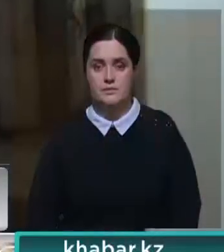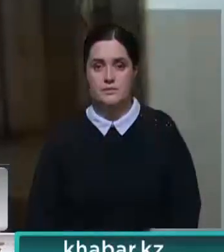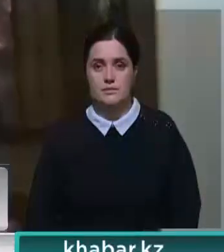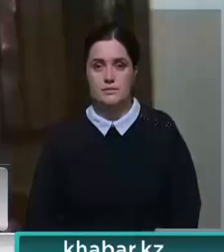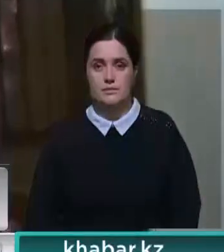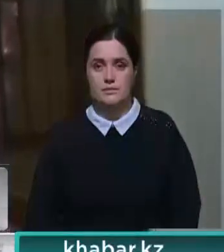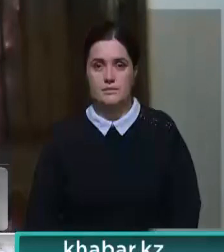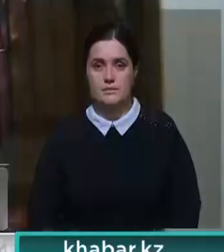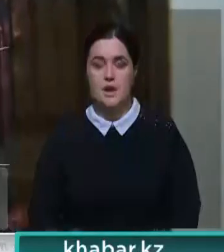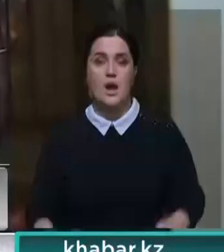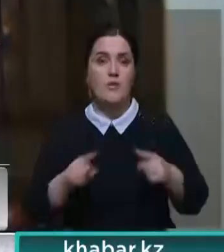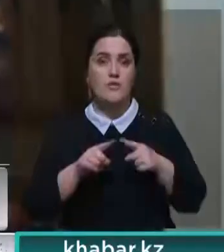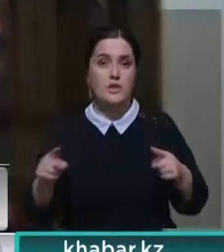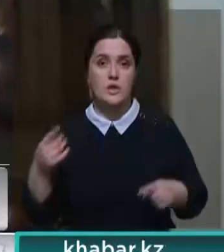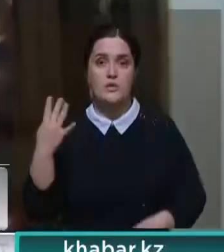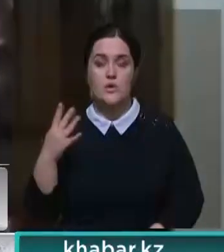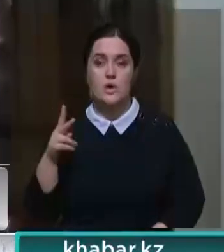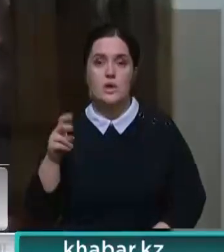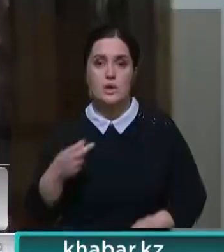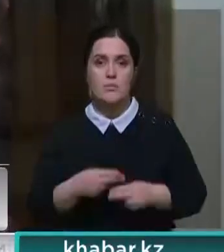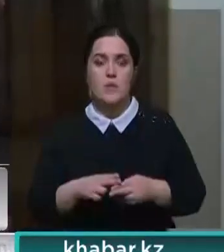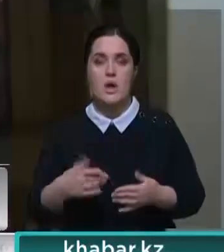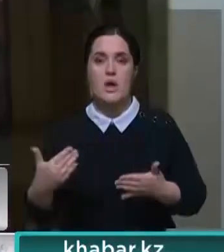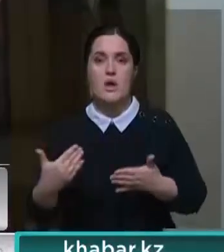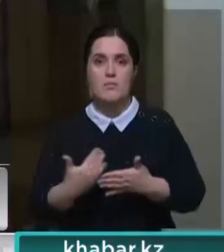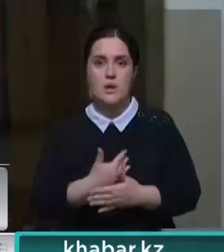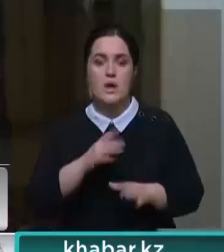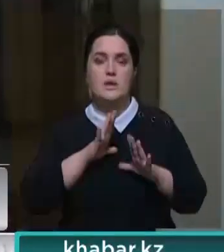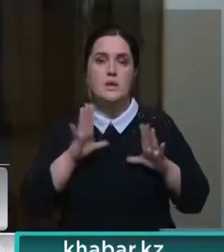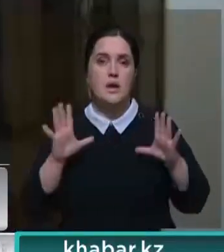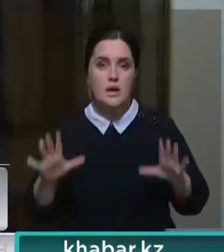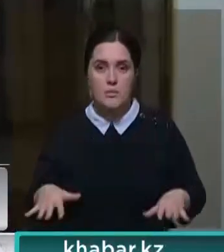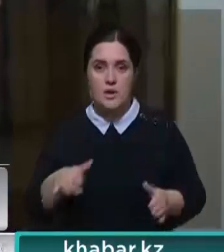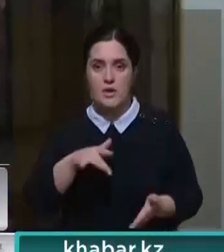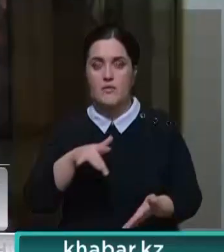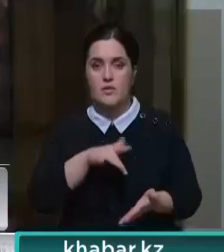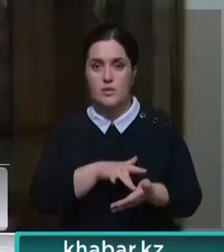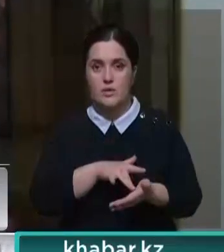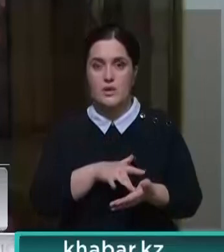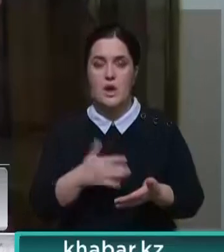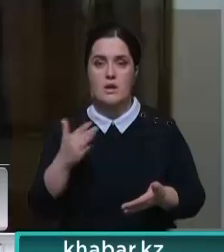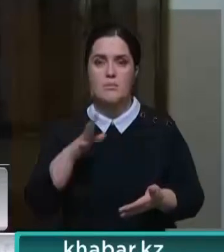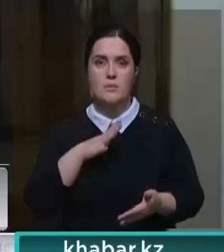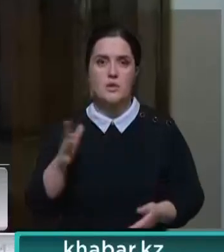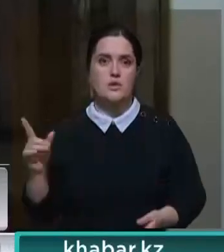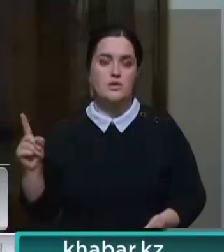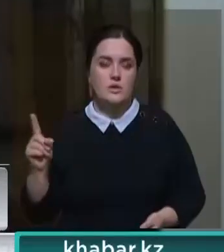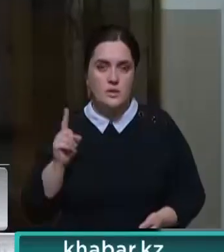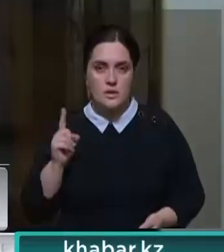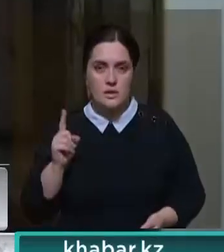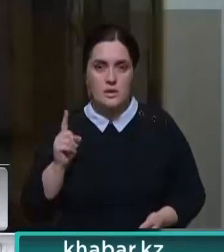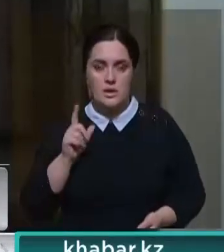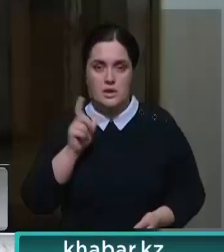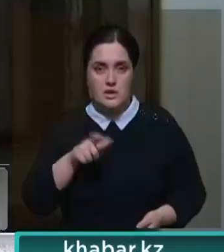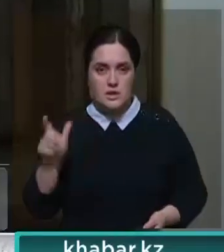В течение почти 40 лет обновления новыми трамваями не было в городе. Они были долгожданные, как и для